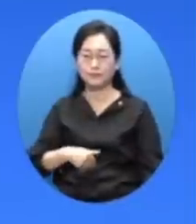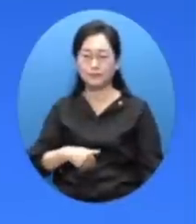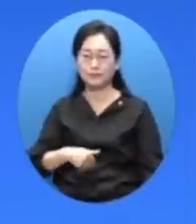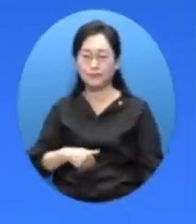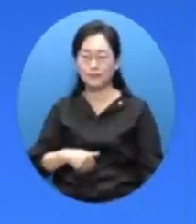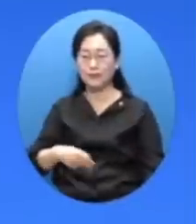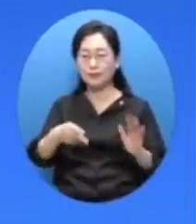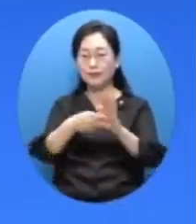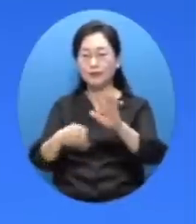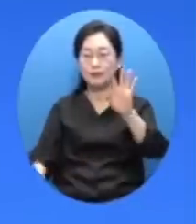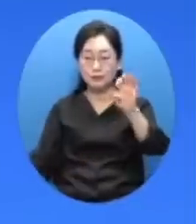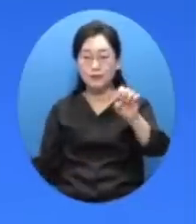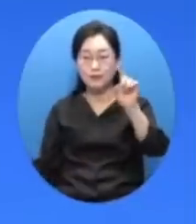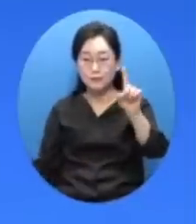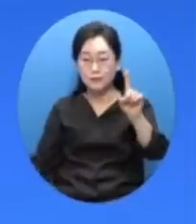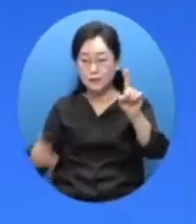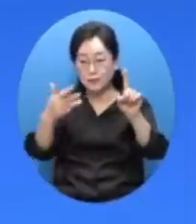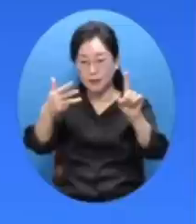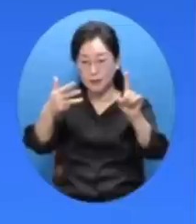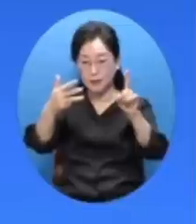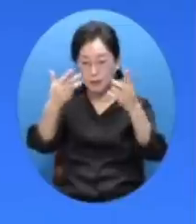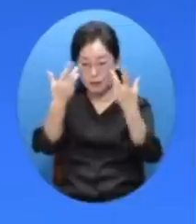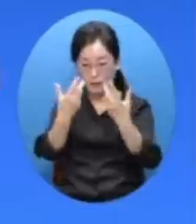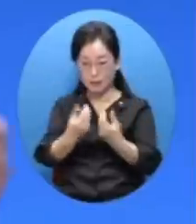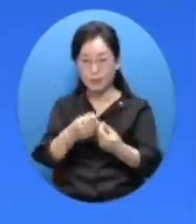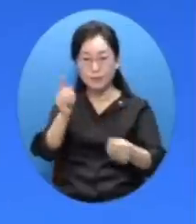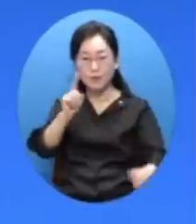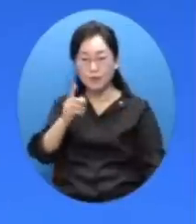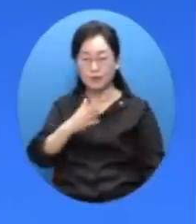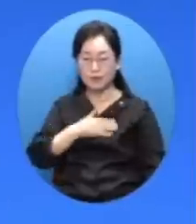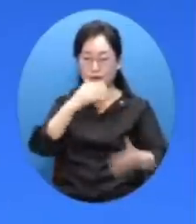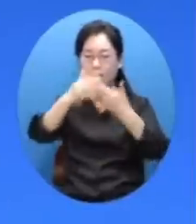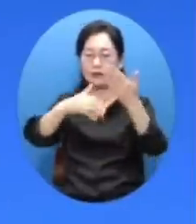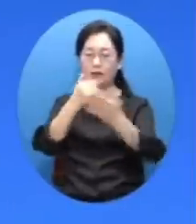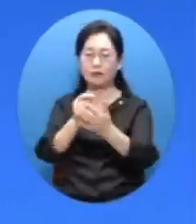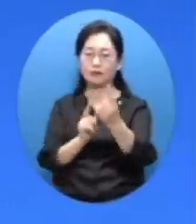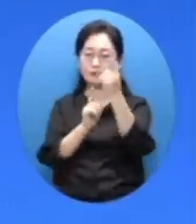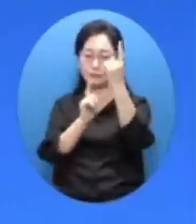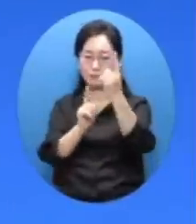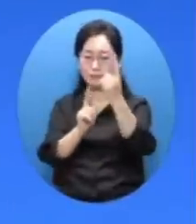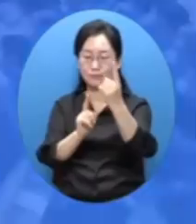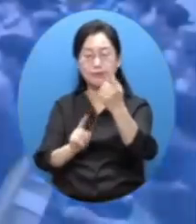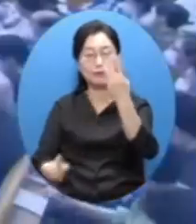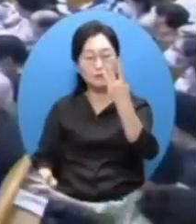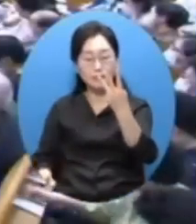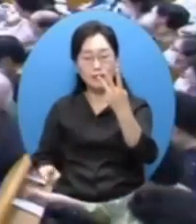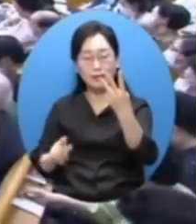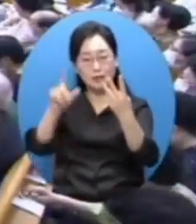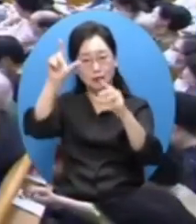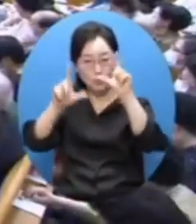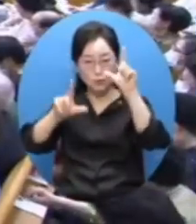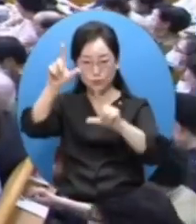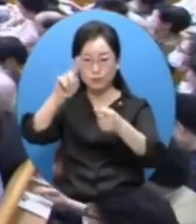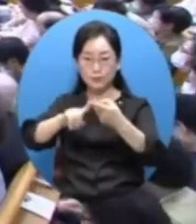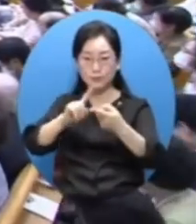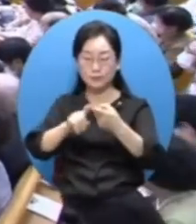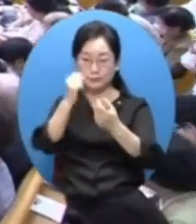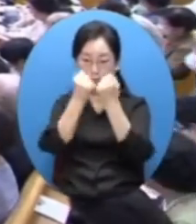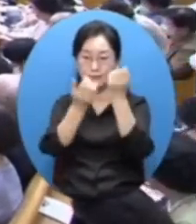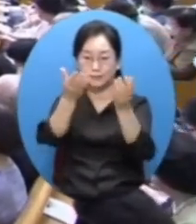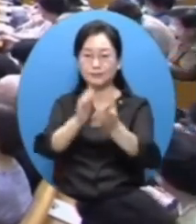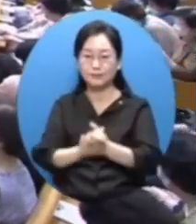이사야 41장 8절은 나와 하나님과의 관계에 대해서 세 가지 모습을 말씀해 주고 있습니다.